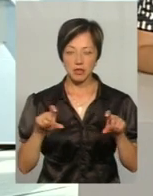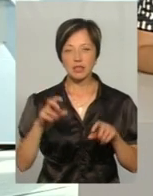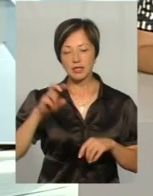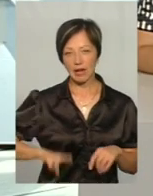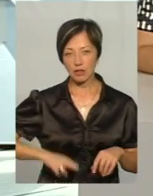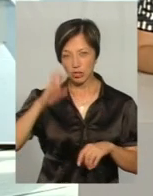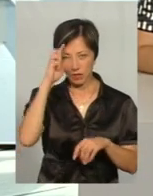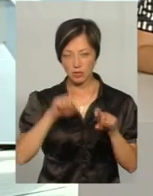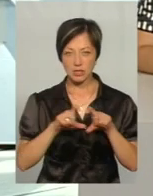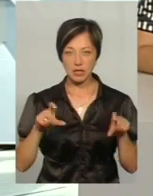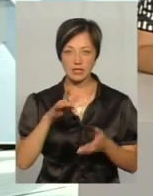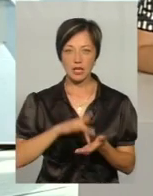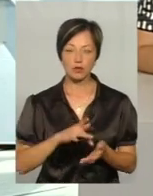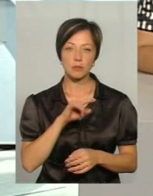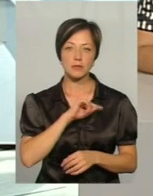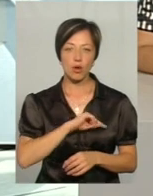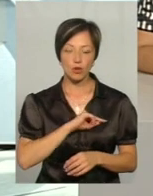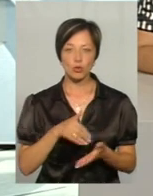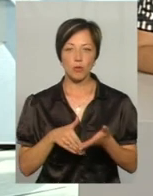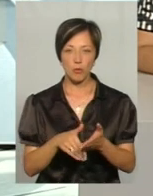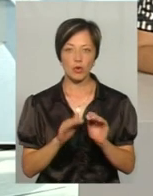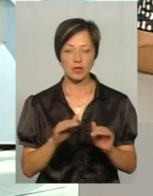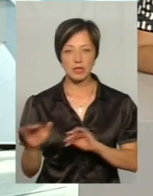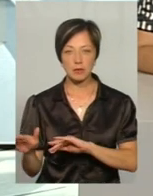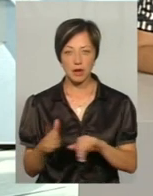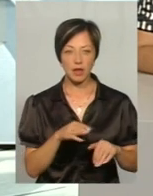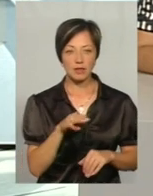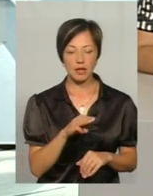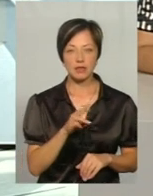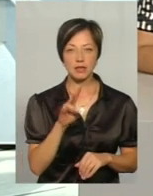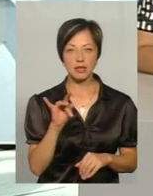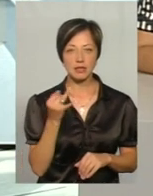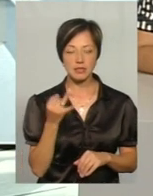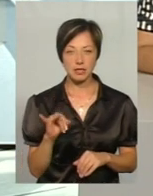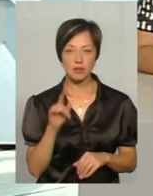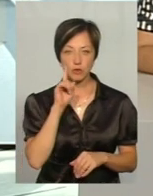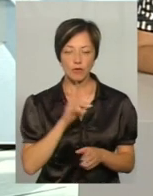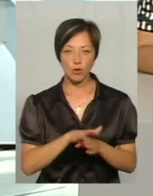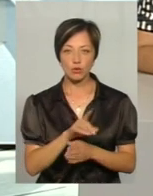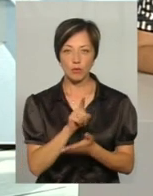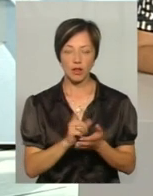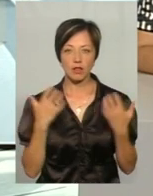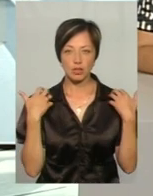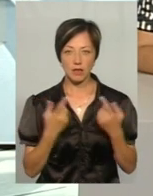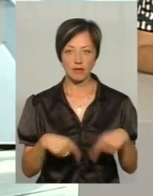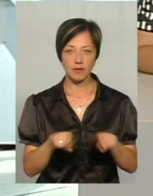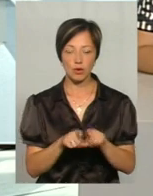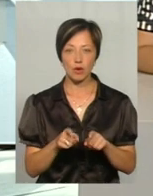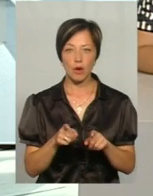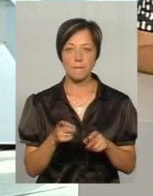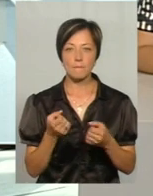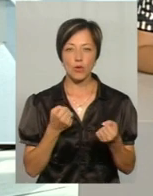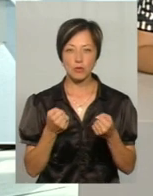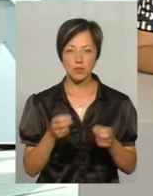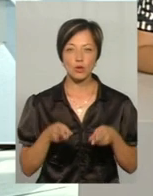центр соціально-психологічної допомоги. Доброго дня. Та Тарас Керницький, тимчасово виконуючий обов'язки начальника відділу по боротьбі зі